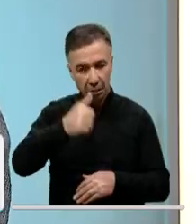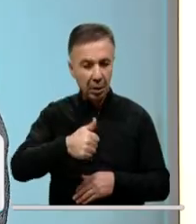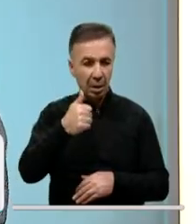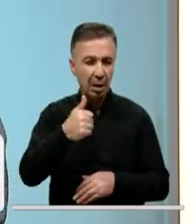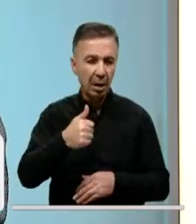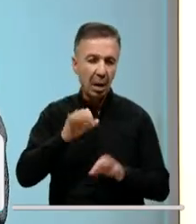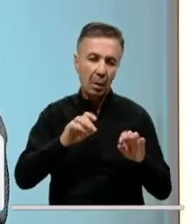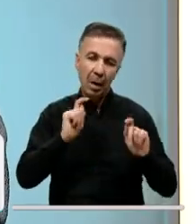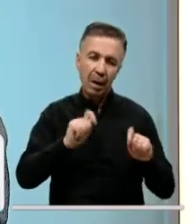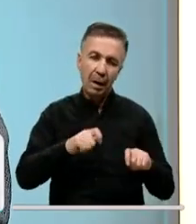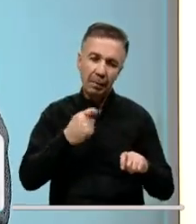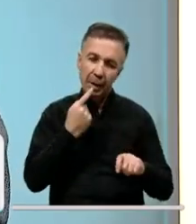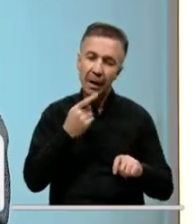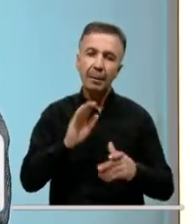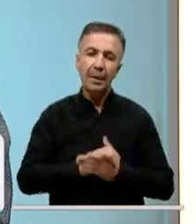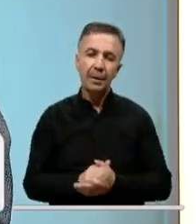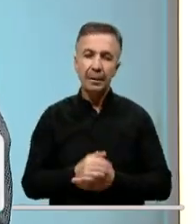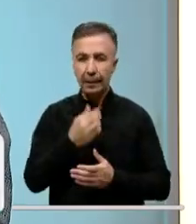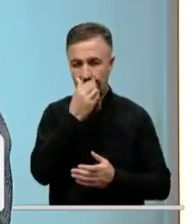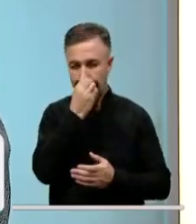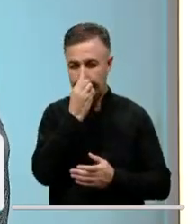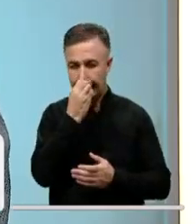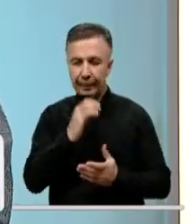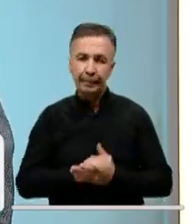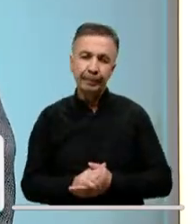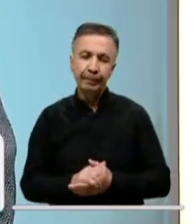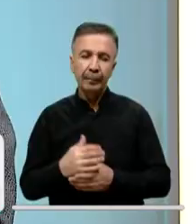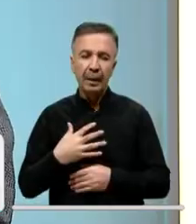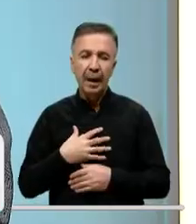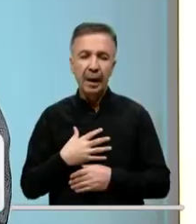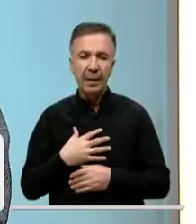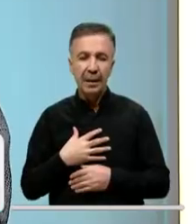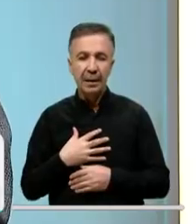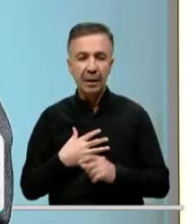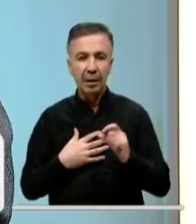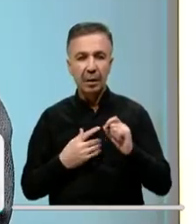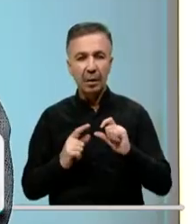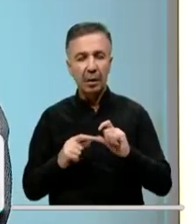demeyiz. İlla yapılmak zorunda da değil aslında. Değil tabii onu anlatmaya çalıştım. Hazreti Osman Efendimizin bunu